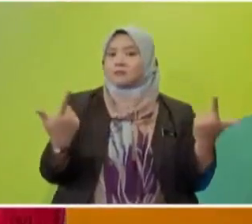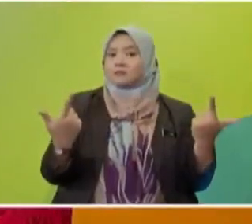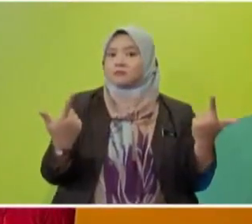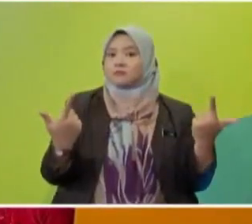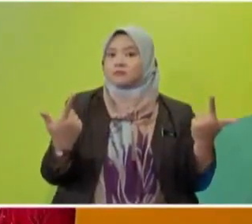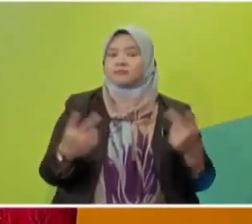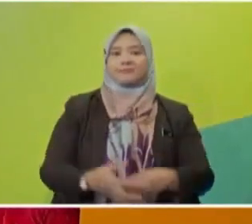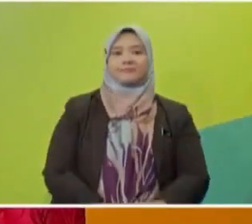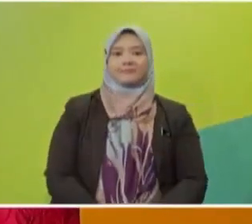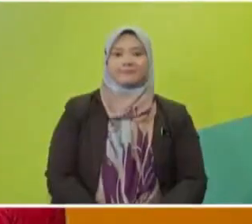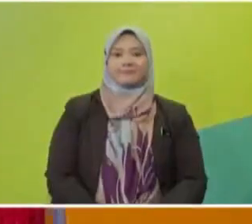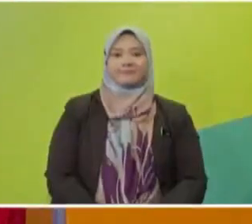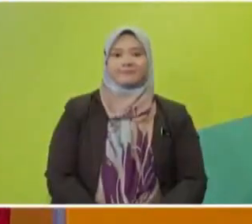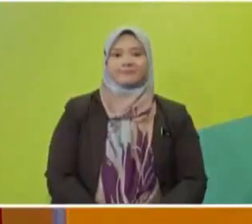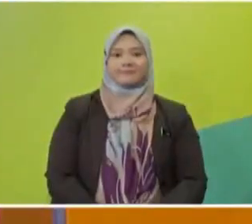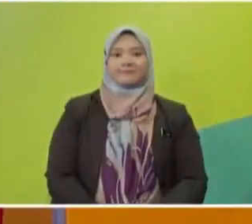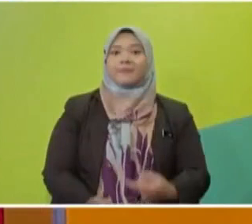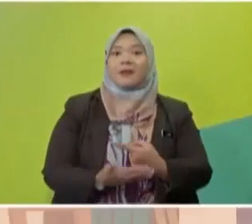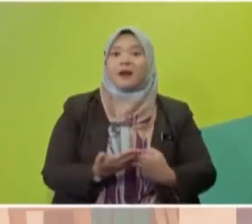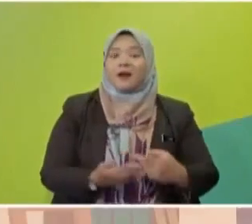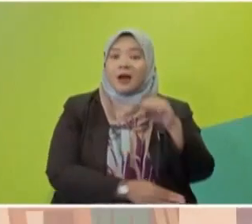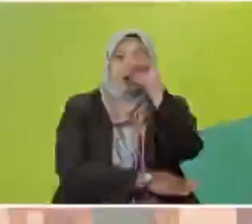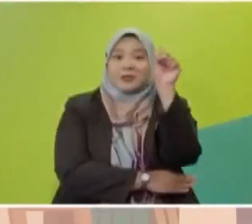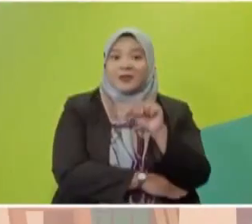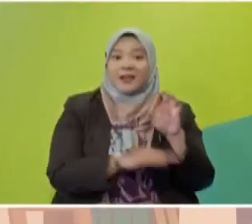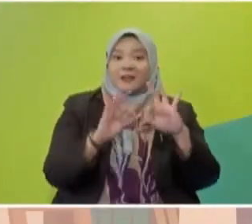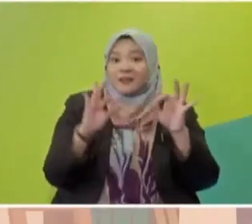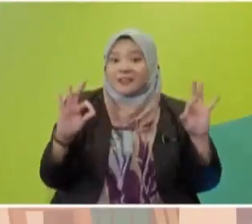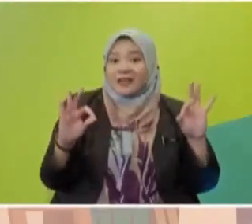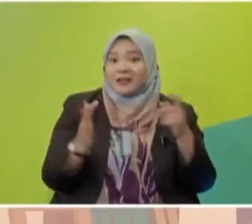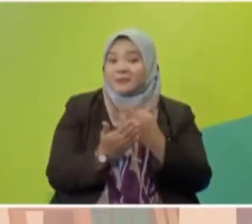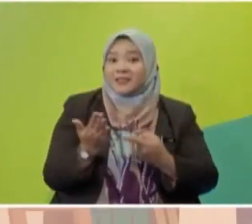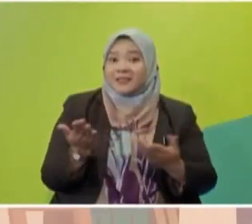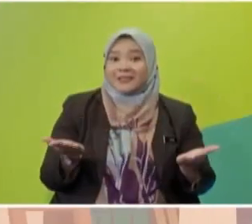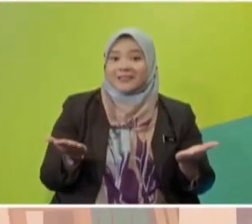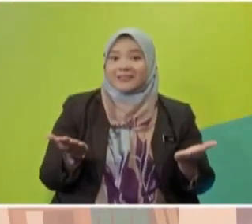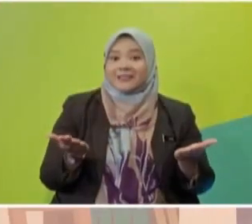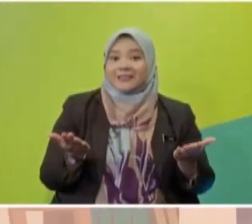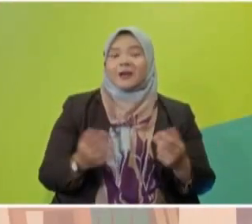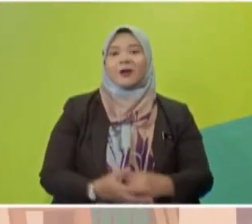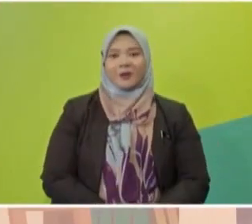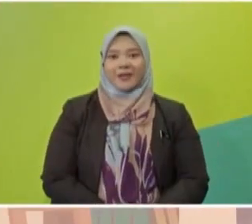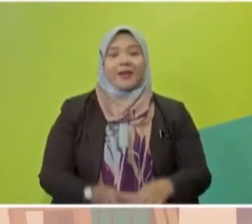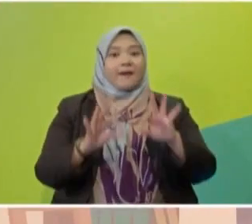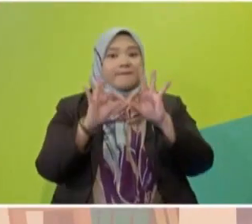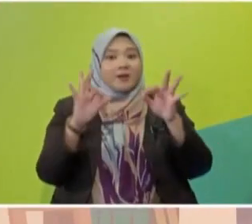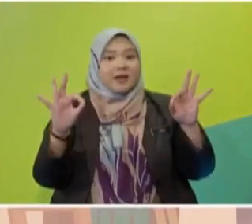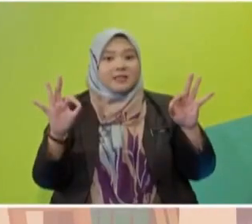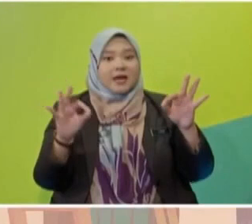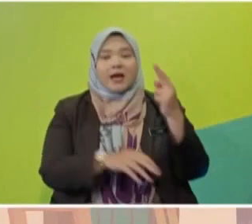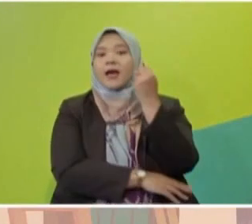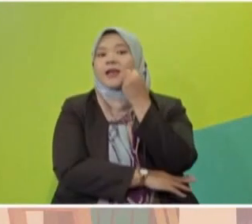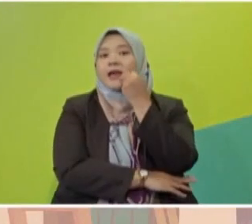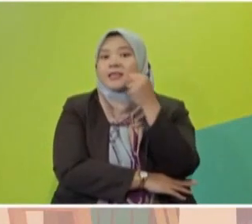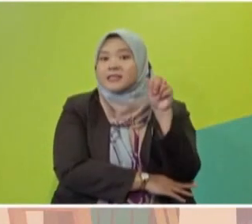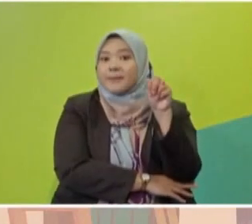dipersilakan Irdina untuk ajukan soalan kepada merpati. Ha, silakan Irdina. Kepada semut. Nasib malang. Nasib